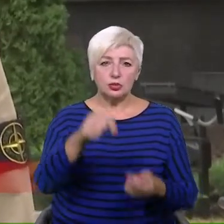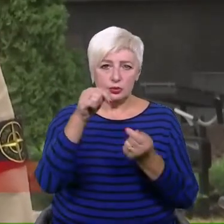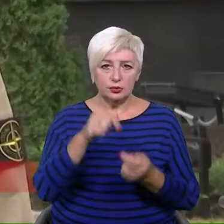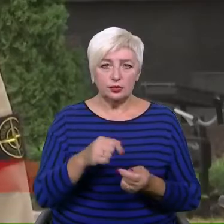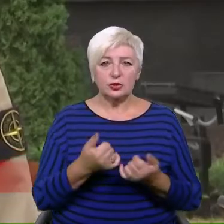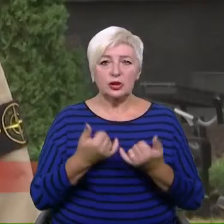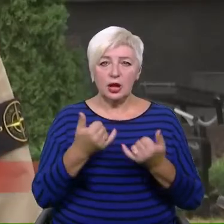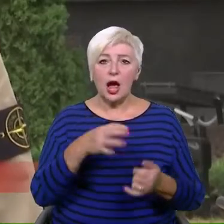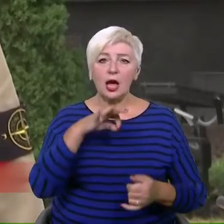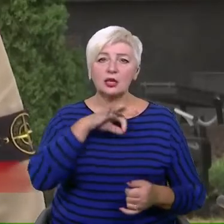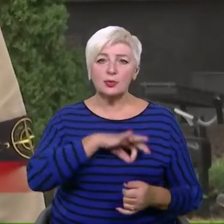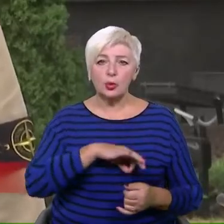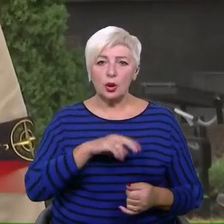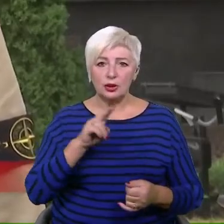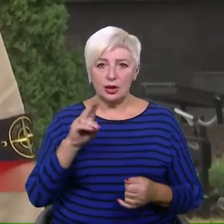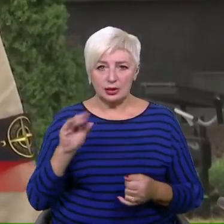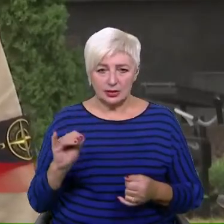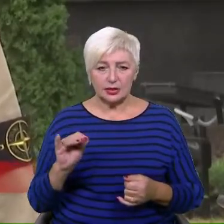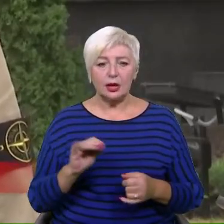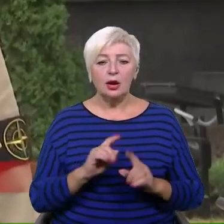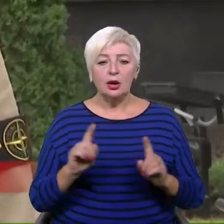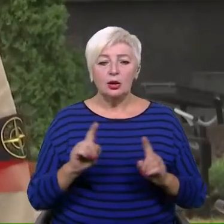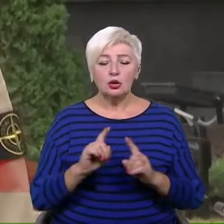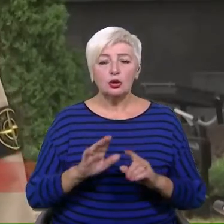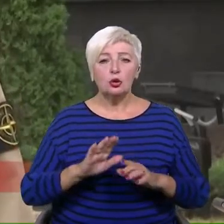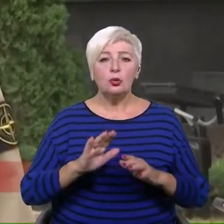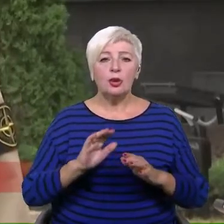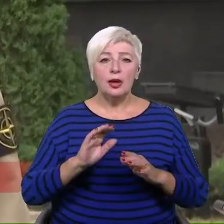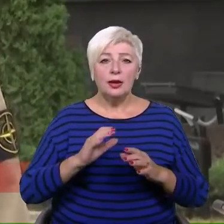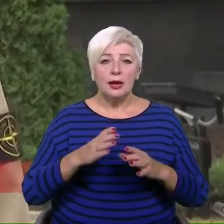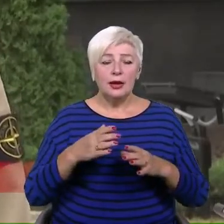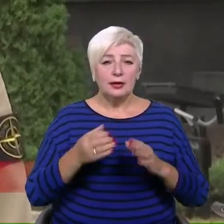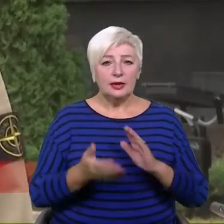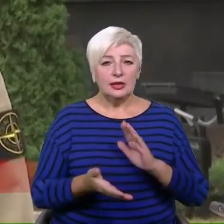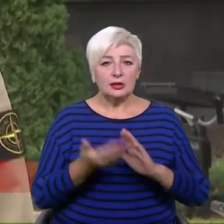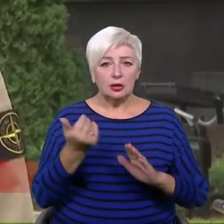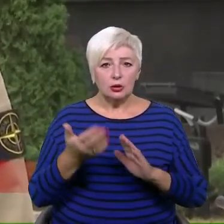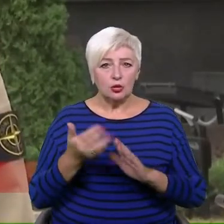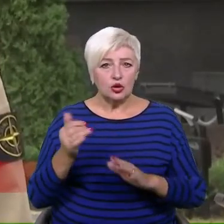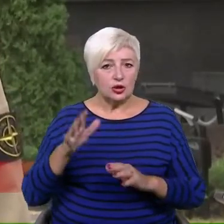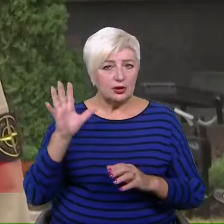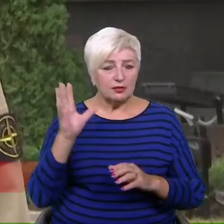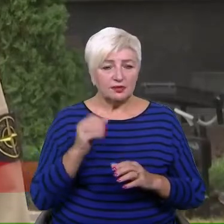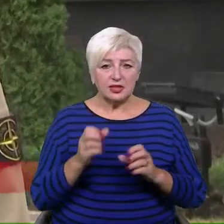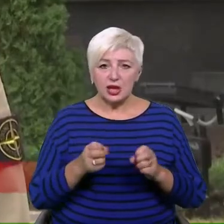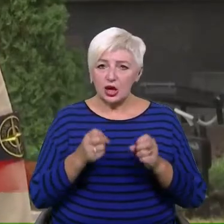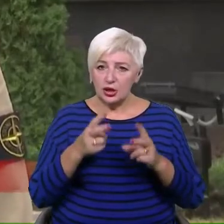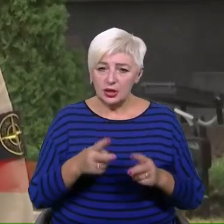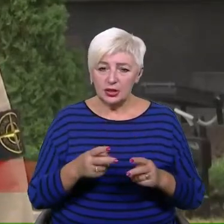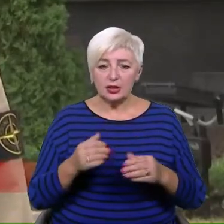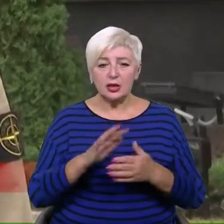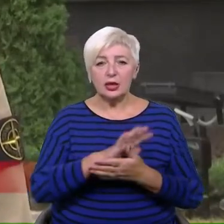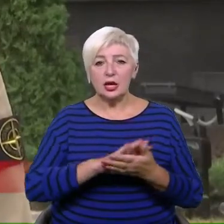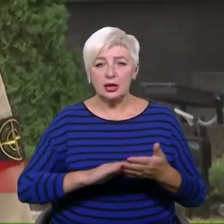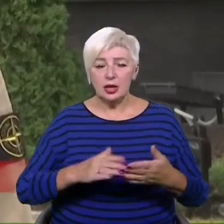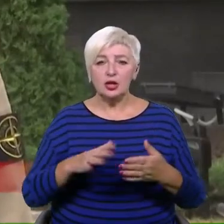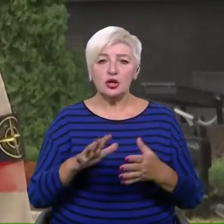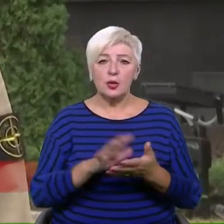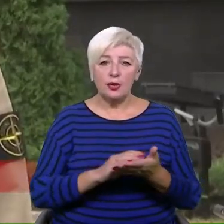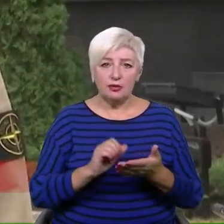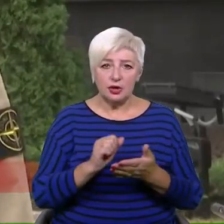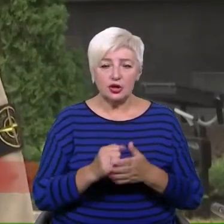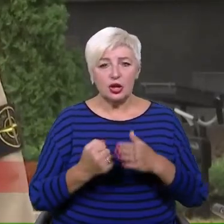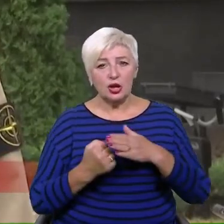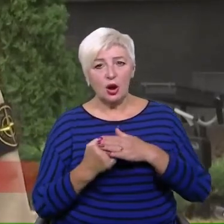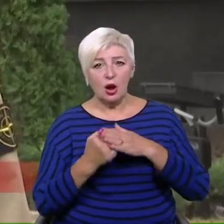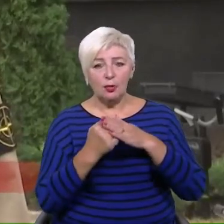пригодным к эксплуатации. Но для того, чтобы исключить все риски и исключить дальнейшее повреждение и разрушение опор,